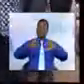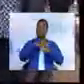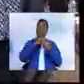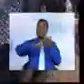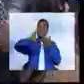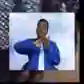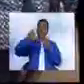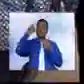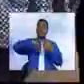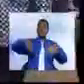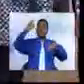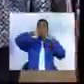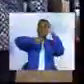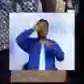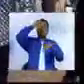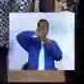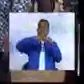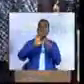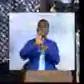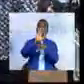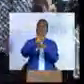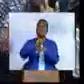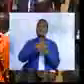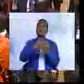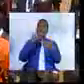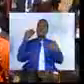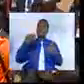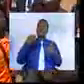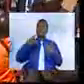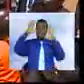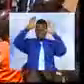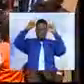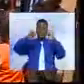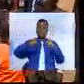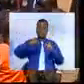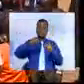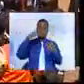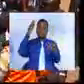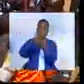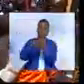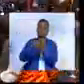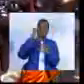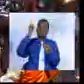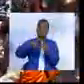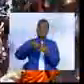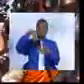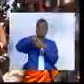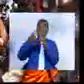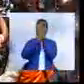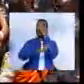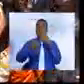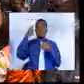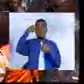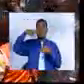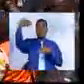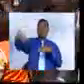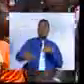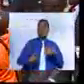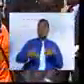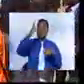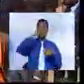au pardon pour la reconstruction de la Côte d'Ivoire. Et avant Béomi, le président a marqué une escale à Languibonou pour